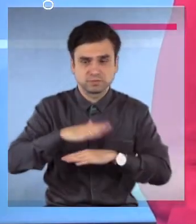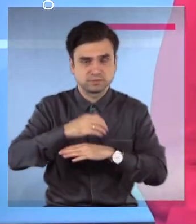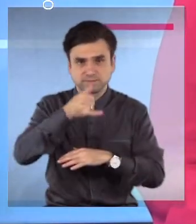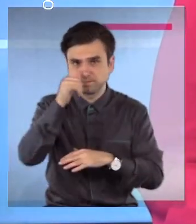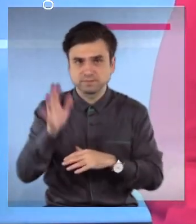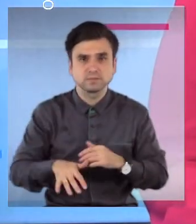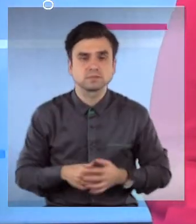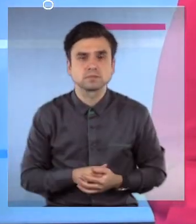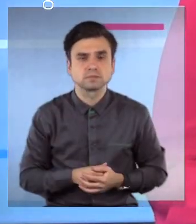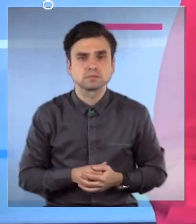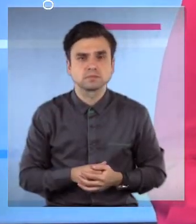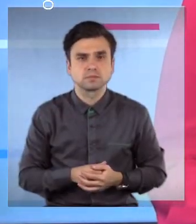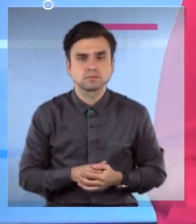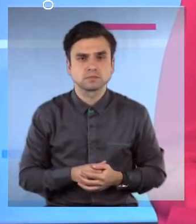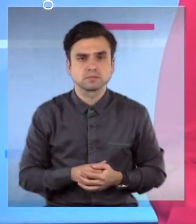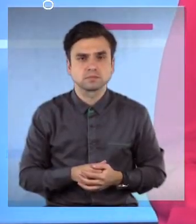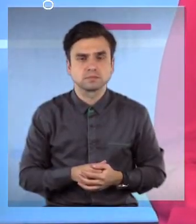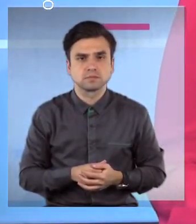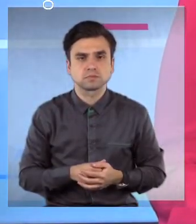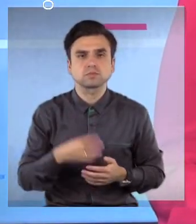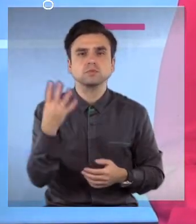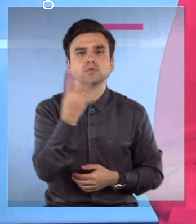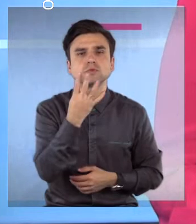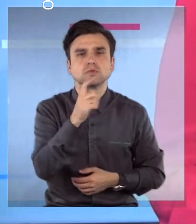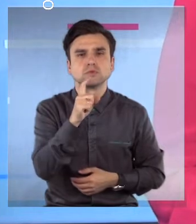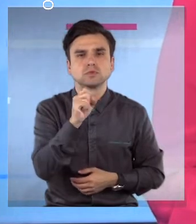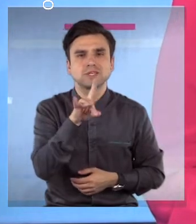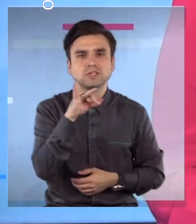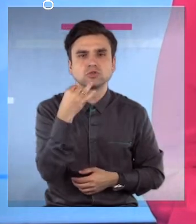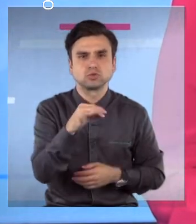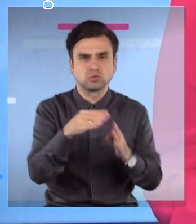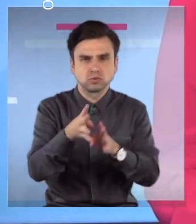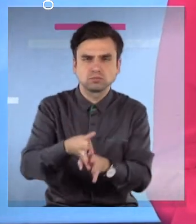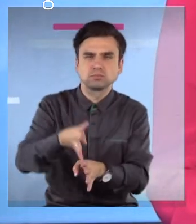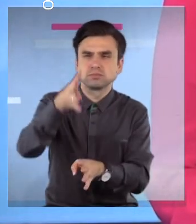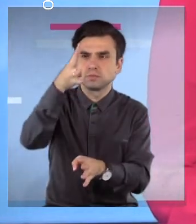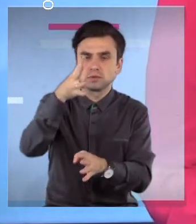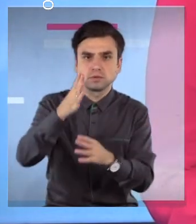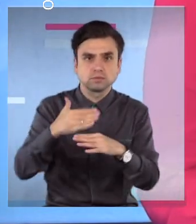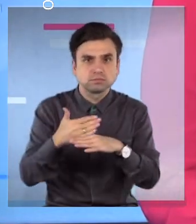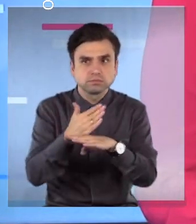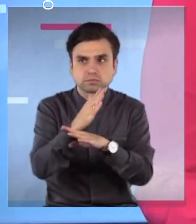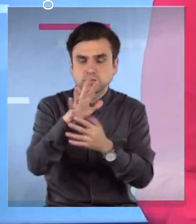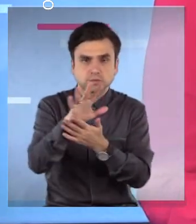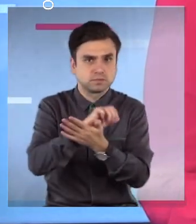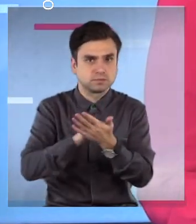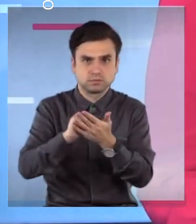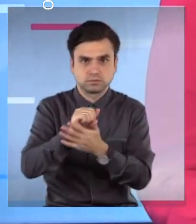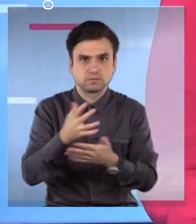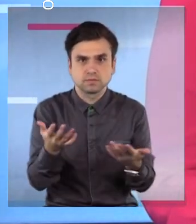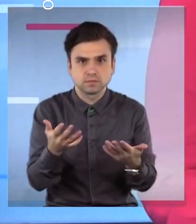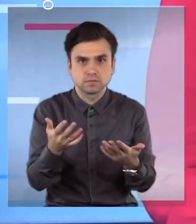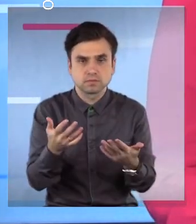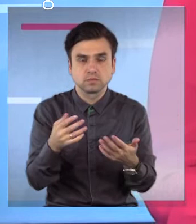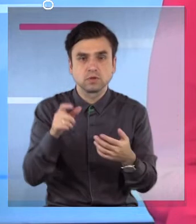Вкритий тріщинами на 4-му Зарічному багатоповерхівка розсипається, як картковий будинок. Про це розповів його мешканець.